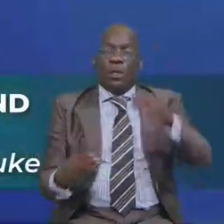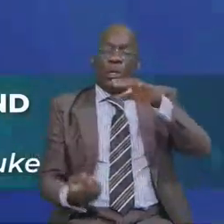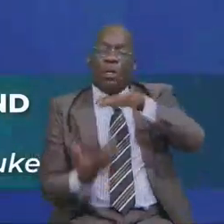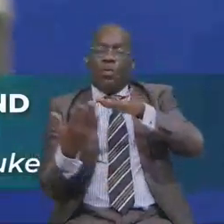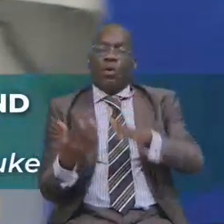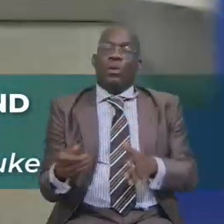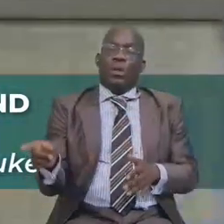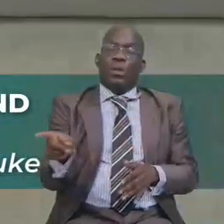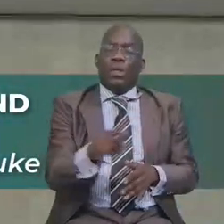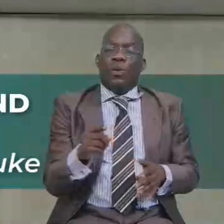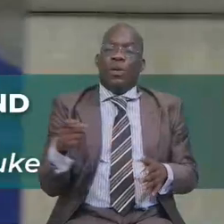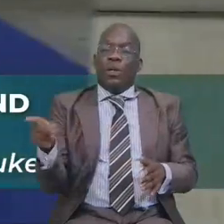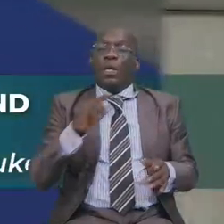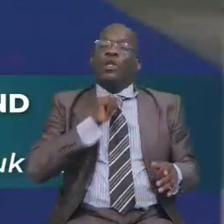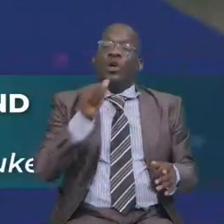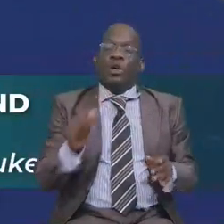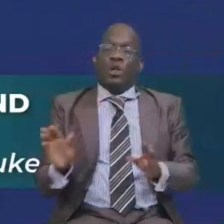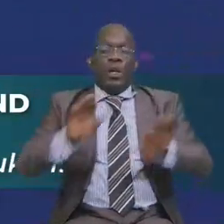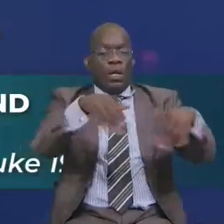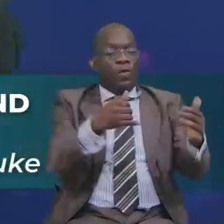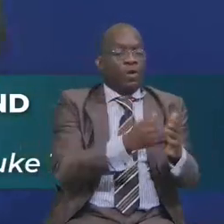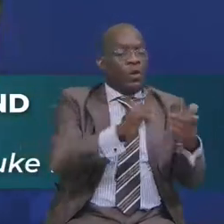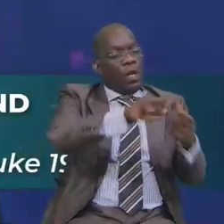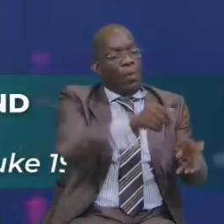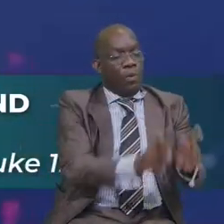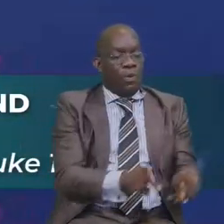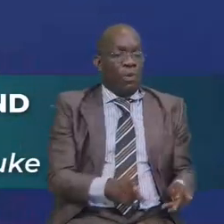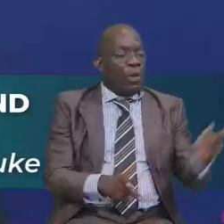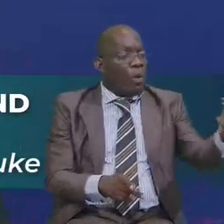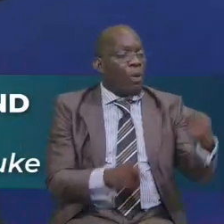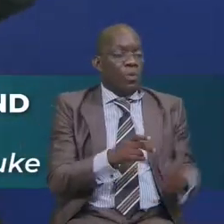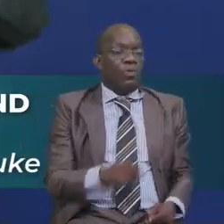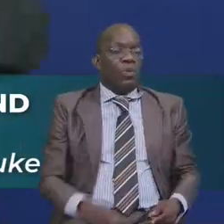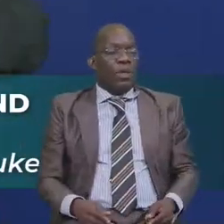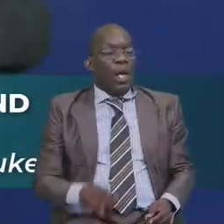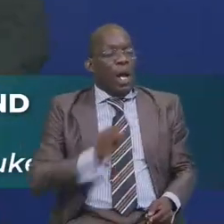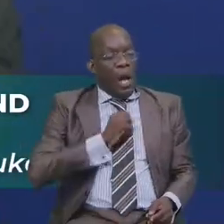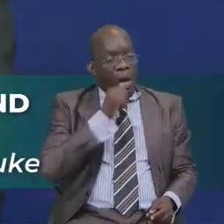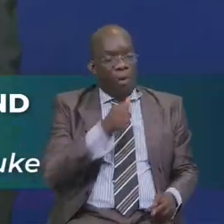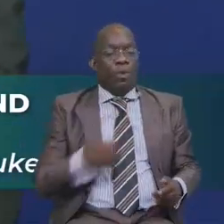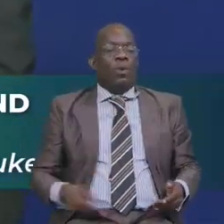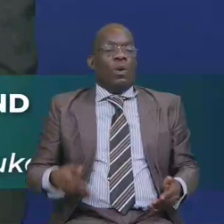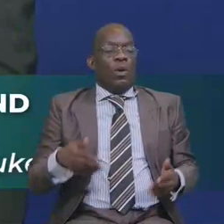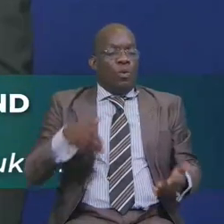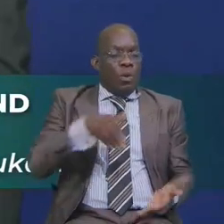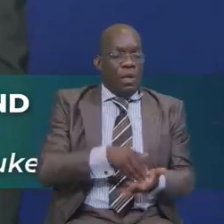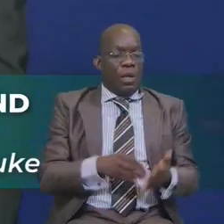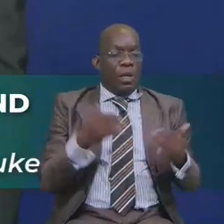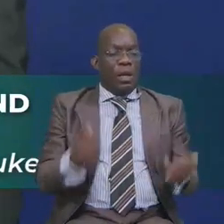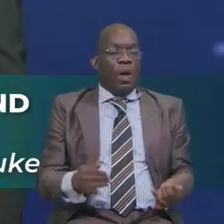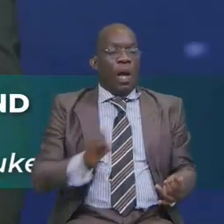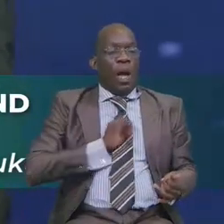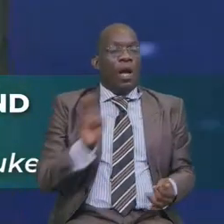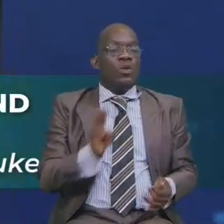transféré l'occultisme à d'autres personnes. Oh, viens ici. Bon, je suis né de nouveau maintenant. Oh,